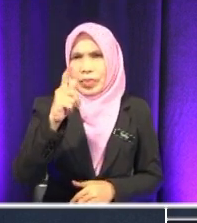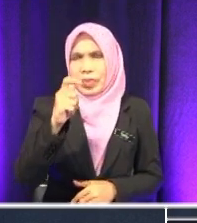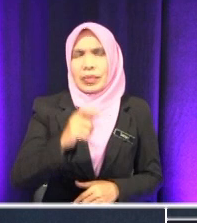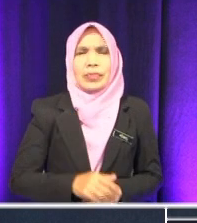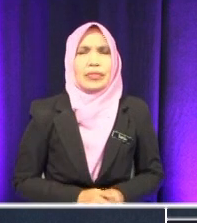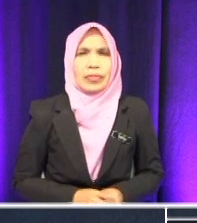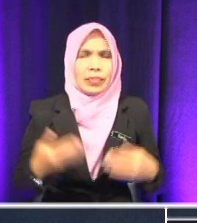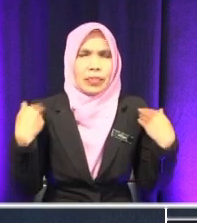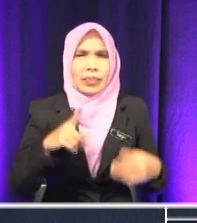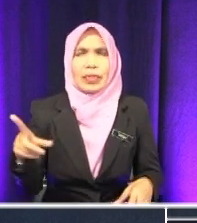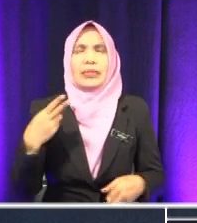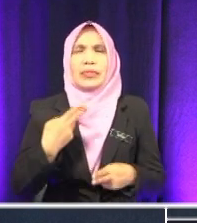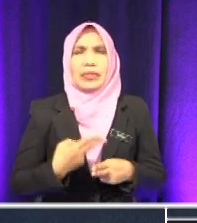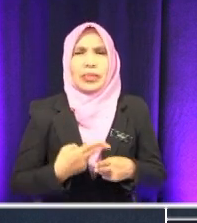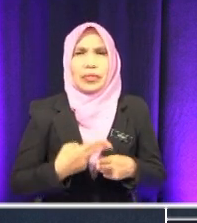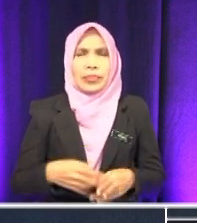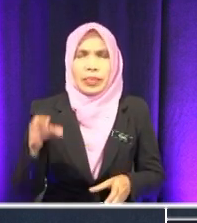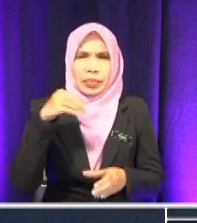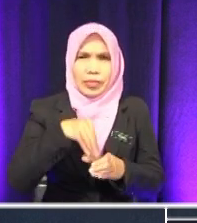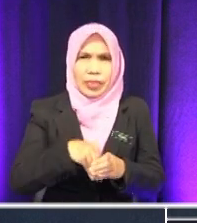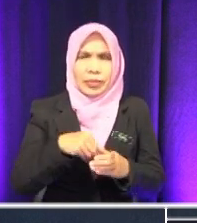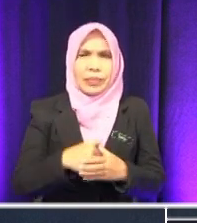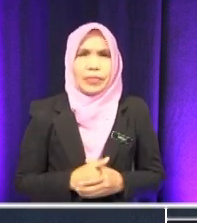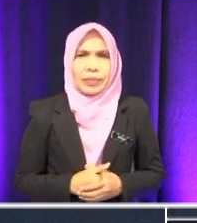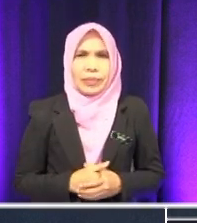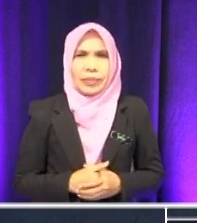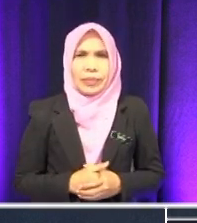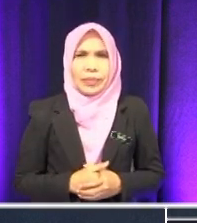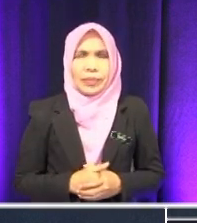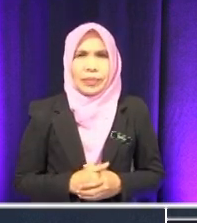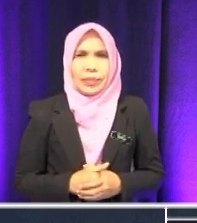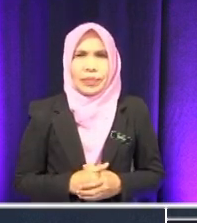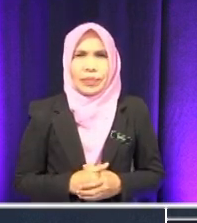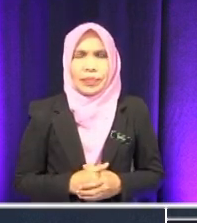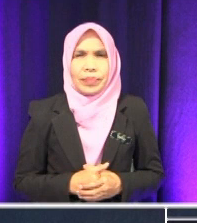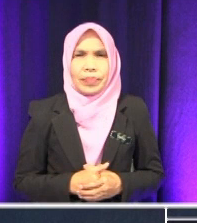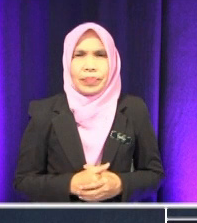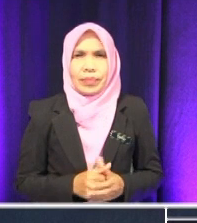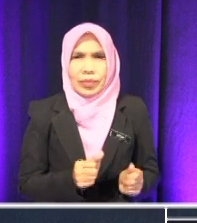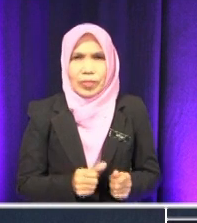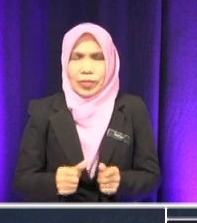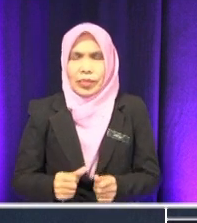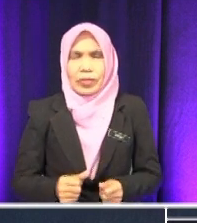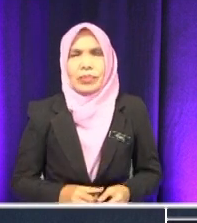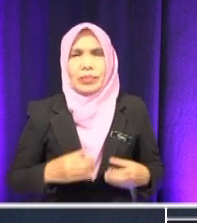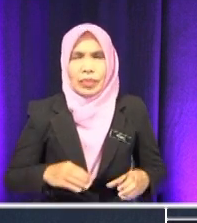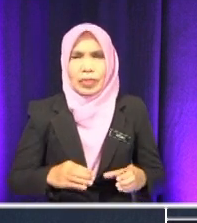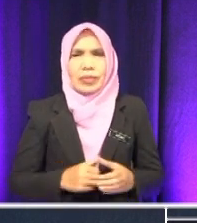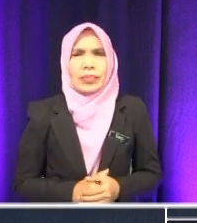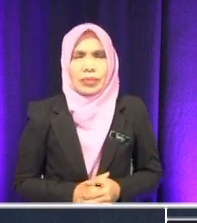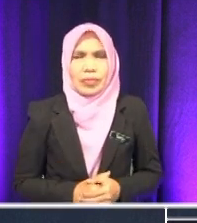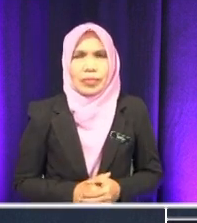nama dalam nama dalam Oke Tetapi kalau kita tidak jawab kita jawab